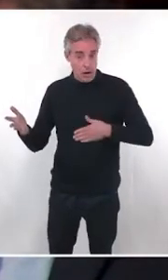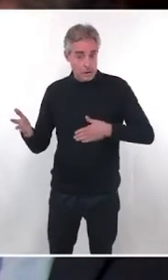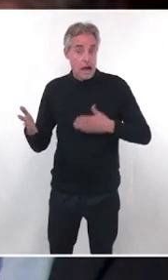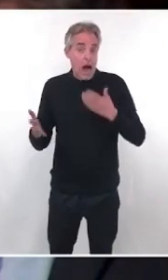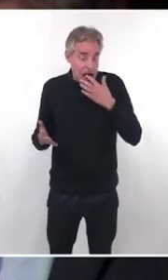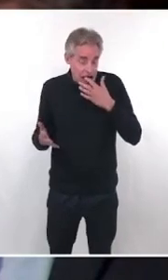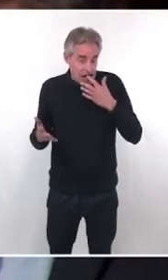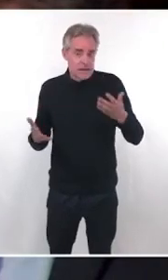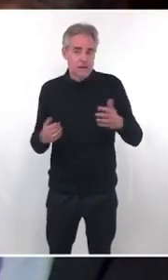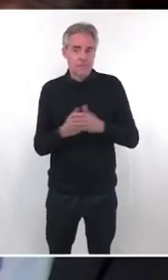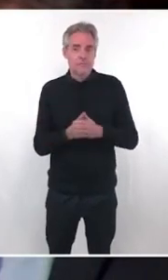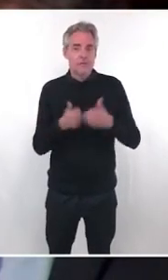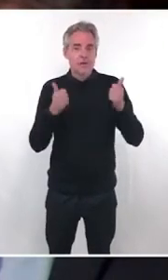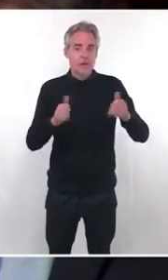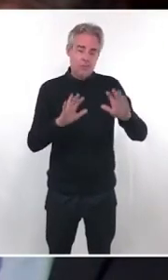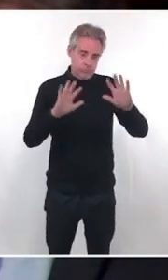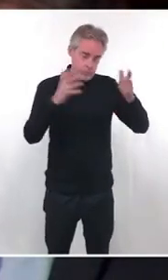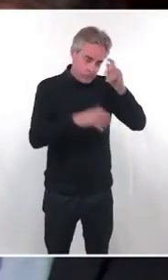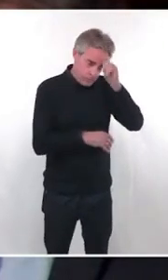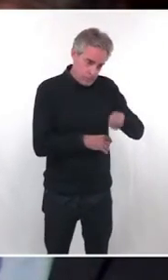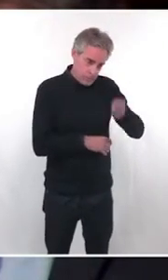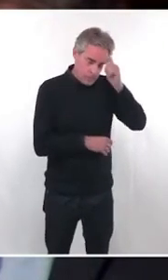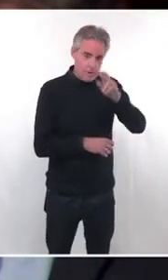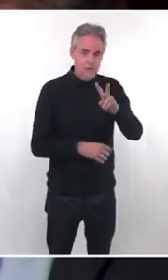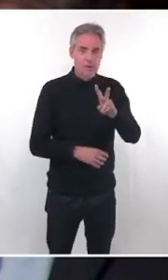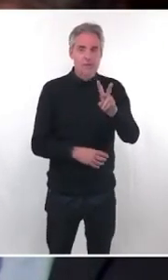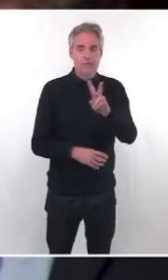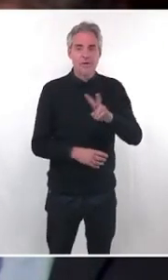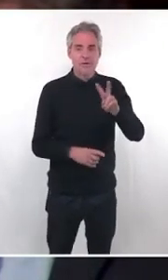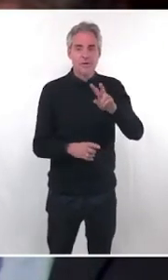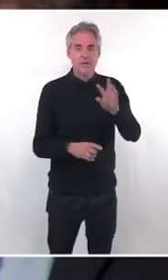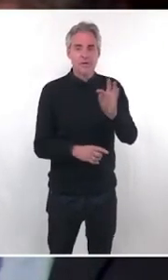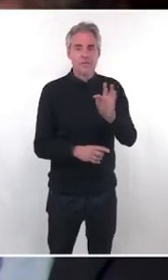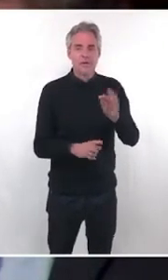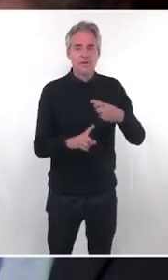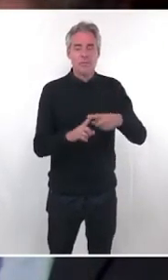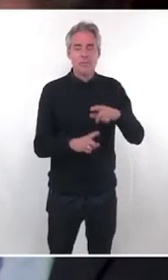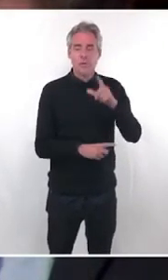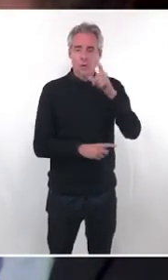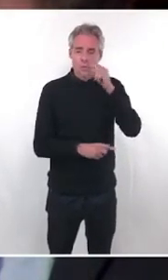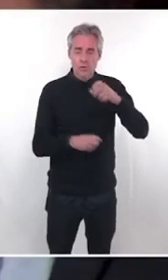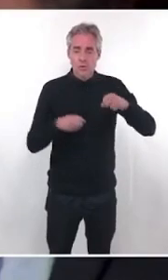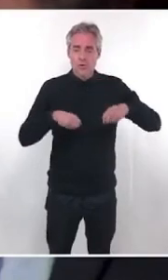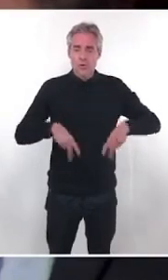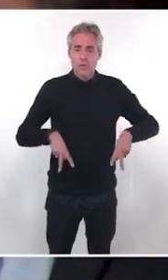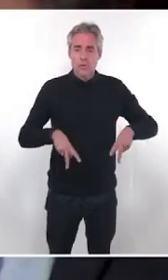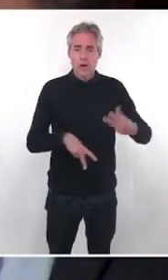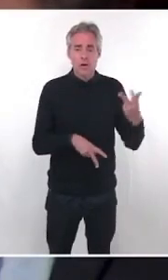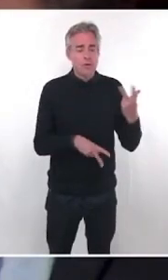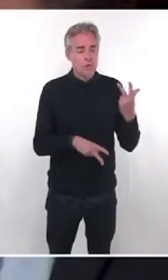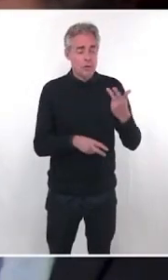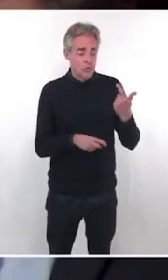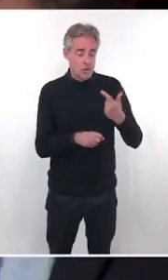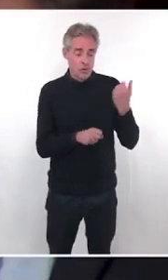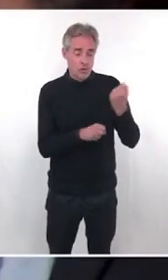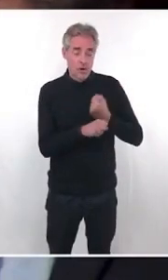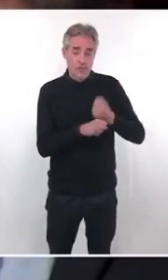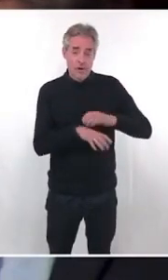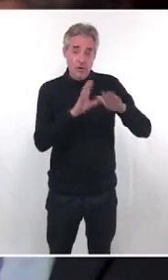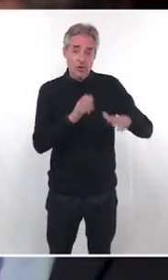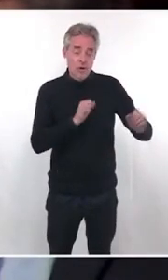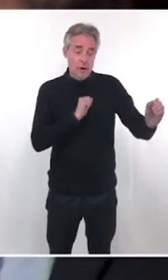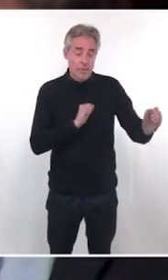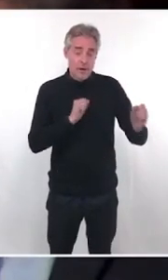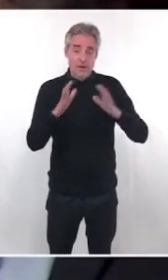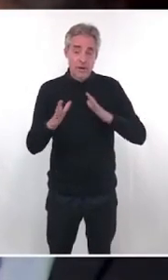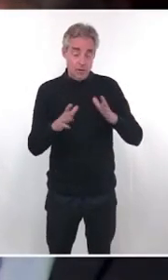je vais en profiter pour saluer et Véronique Fayet et Alain Juppé qui ont travaillé sur la médiation et